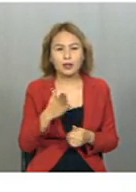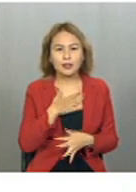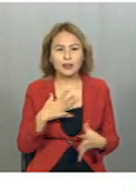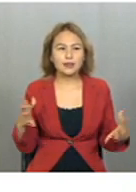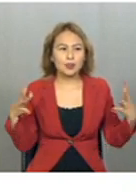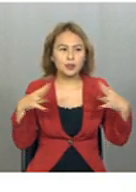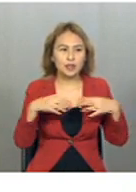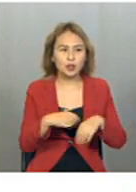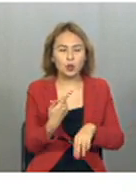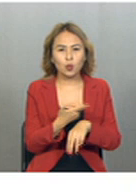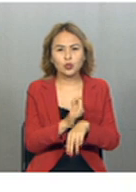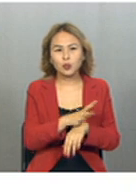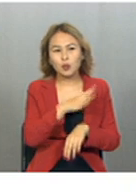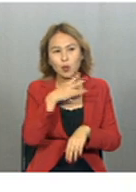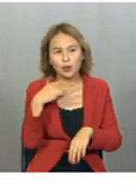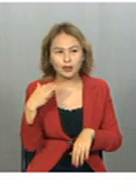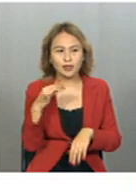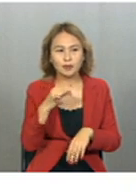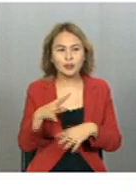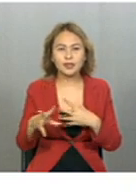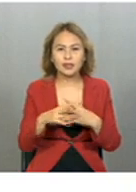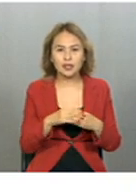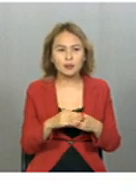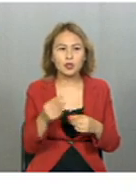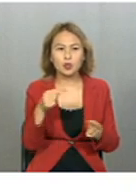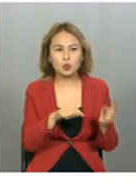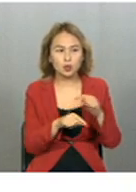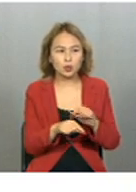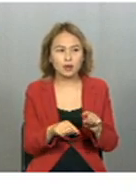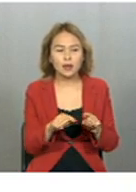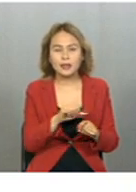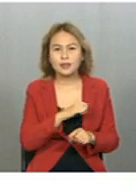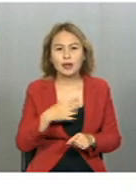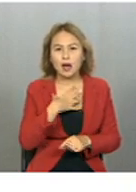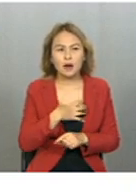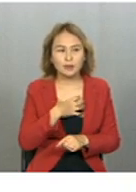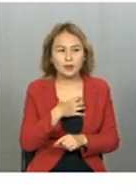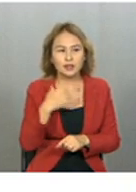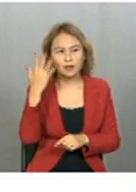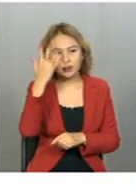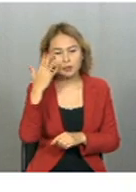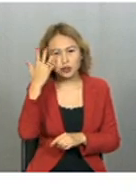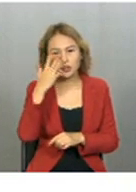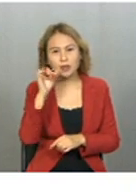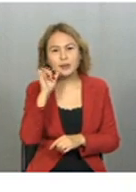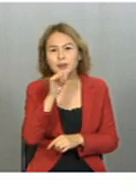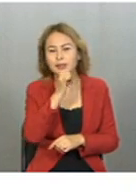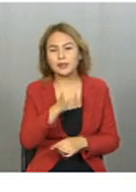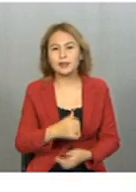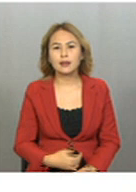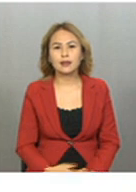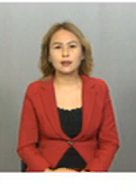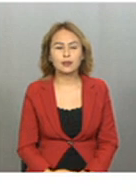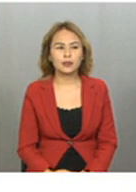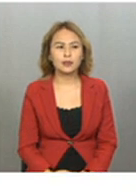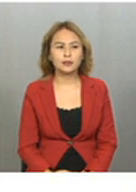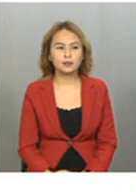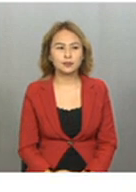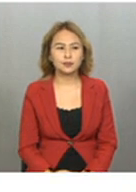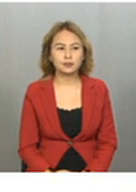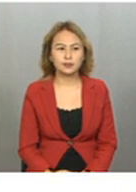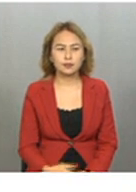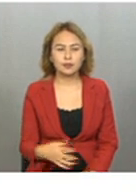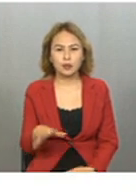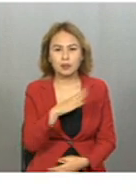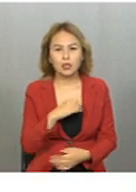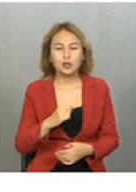Нас объединяет очень многое, и мы делимся друг с другом самыми заветными желаниями и секретами. Мы